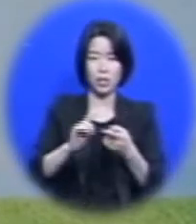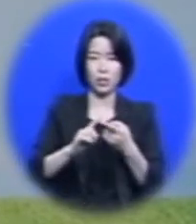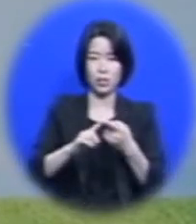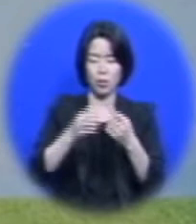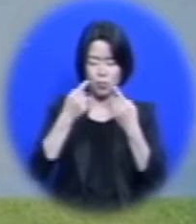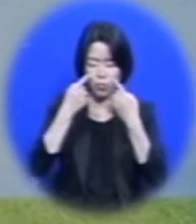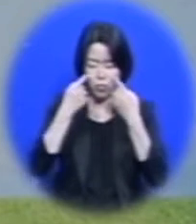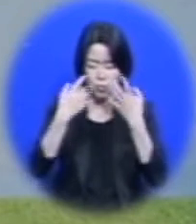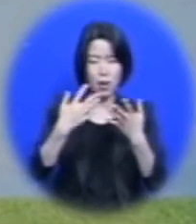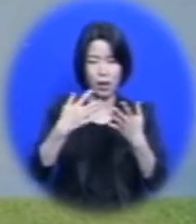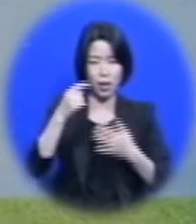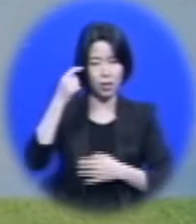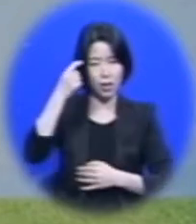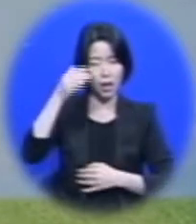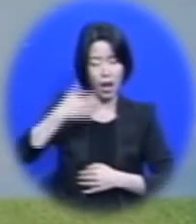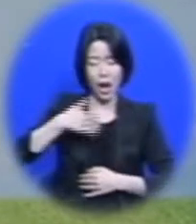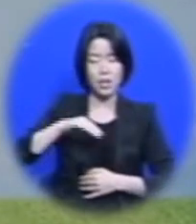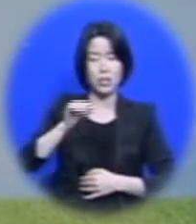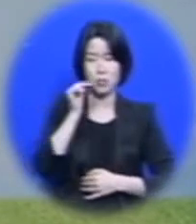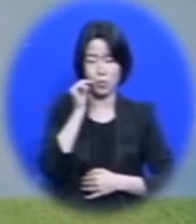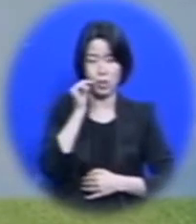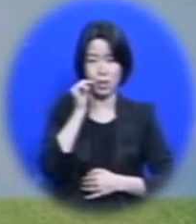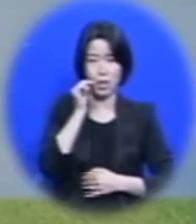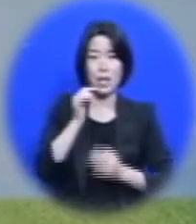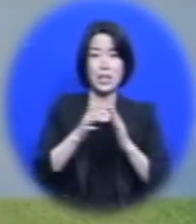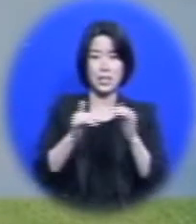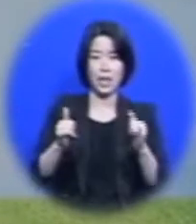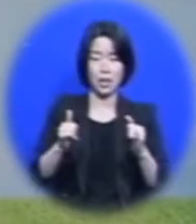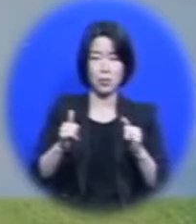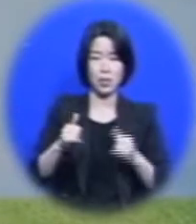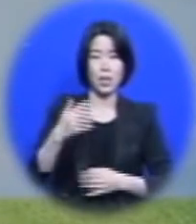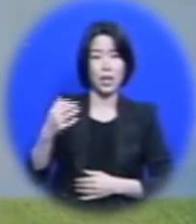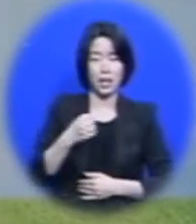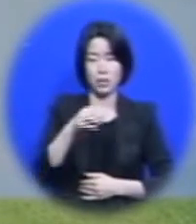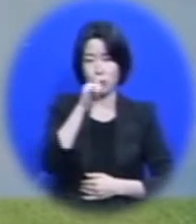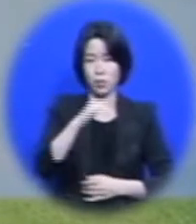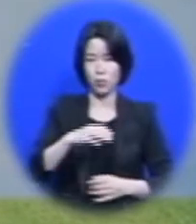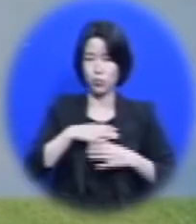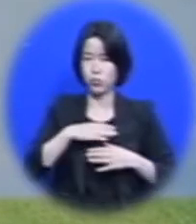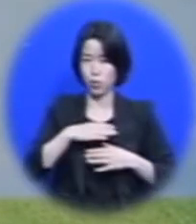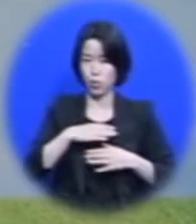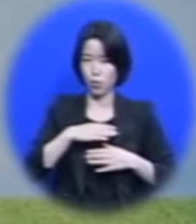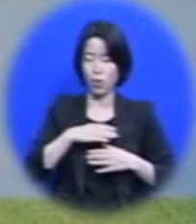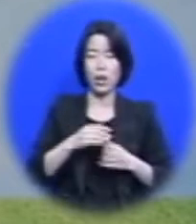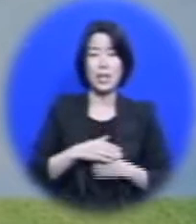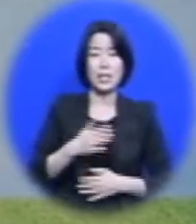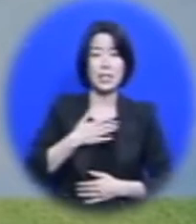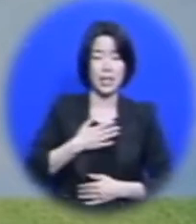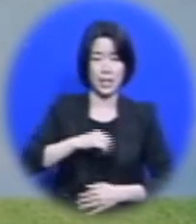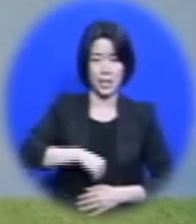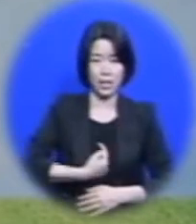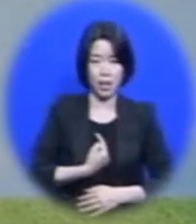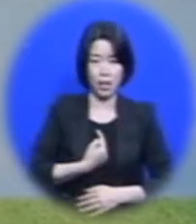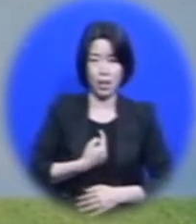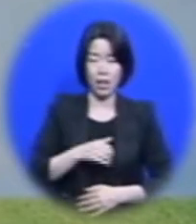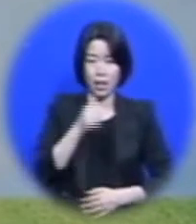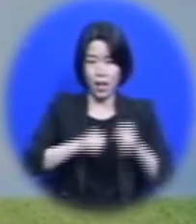없습니다. 사람이 가지고 있는 무서움이 바로 자기가 지은 죄를 자기가 모른다는